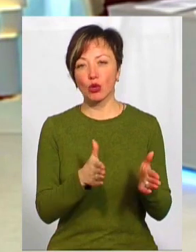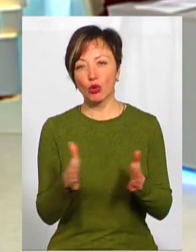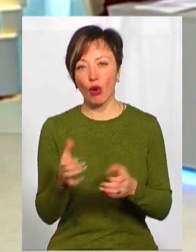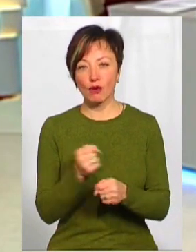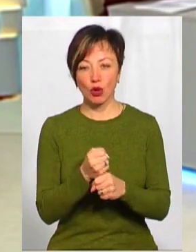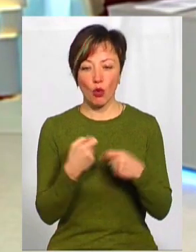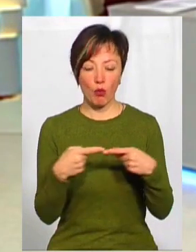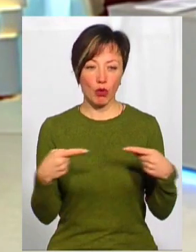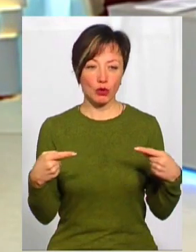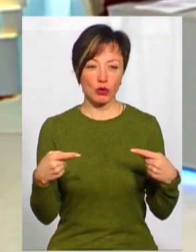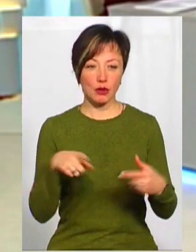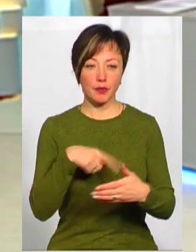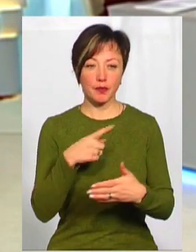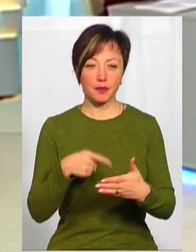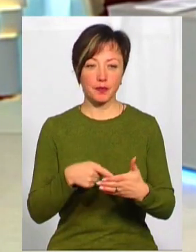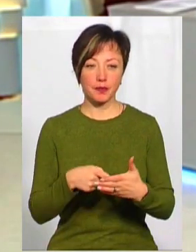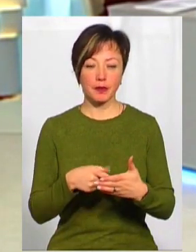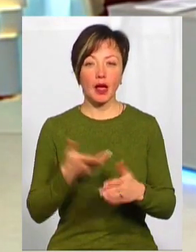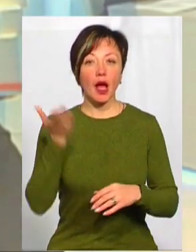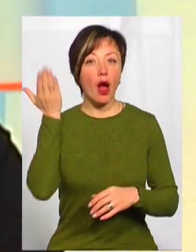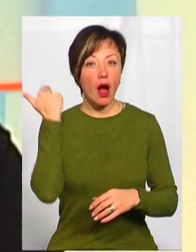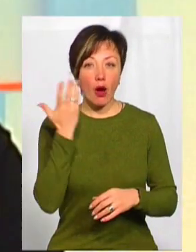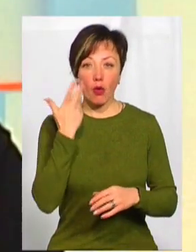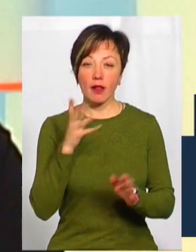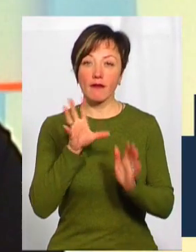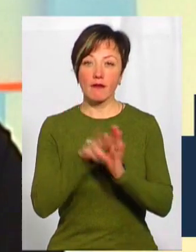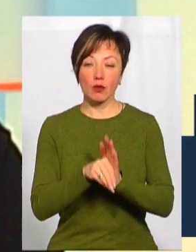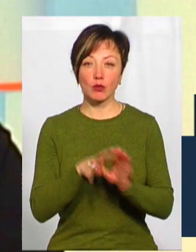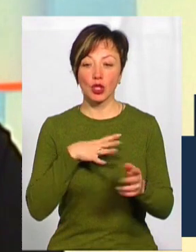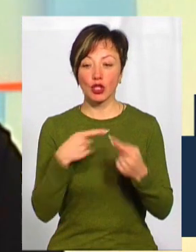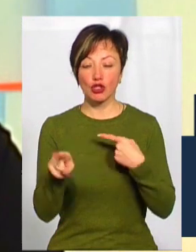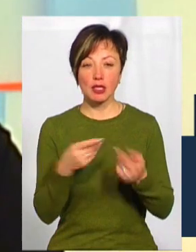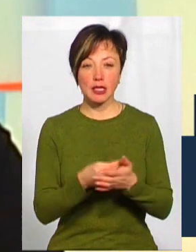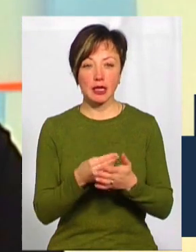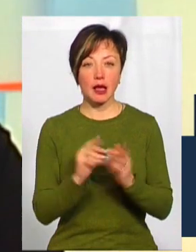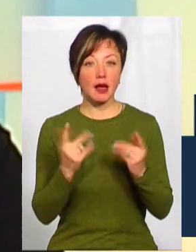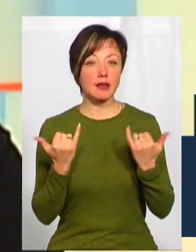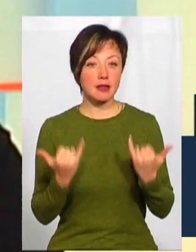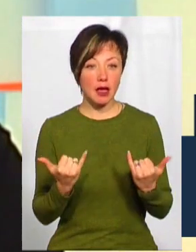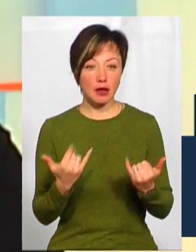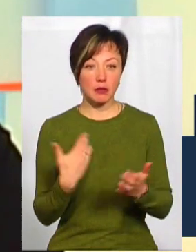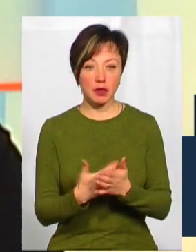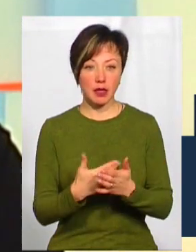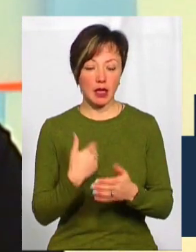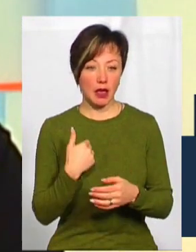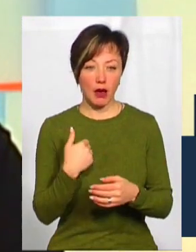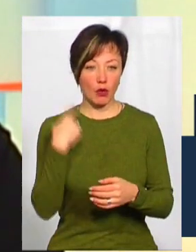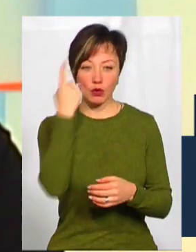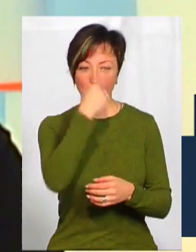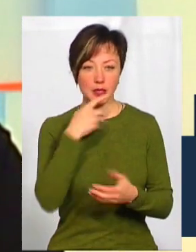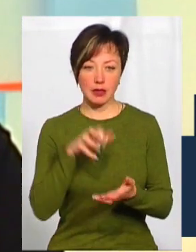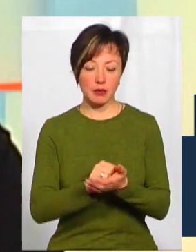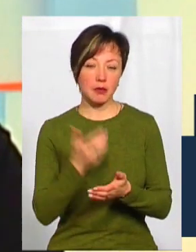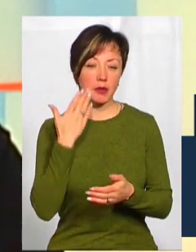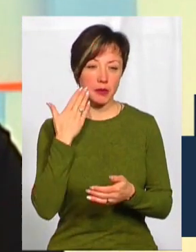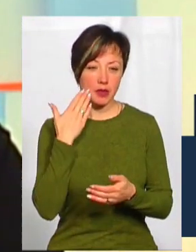роботи? Ну, дивіться, коштувало тоді, коли ми вводили, були інші ціни. Ну, як зараз, ну, приблизно, бо я цим особисто не займаюся,